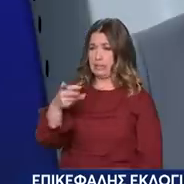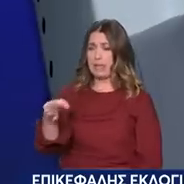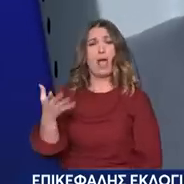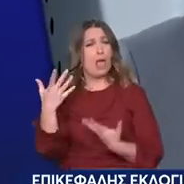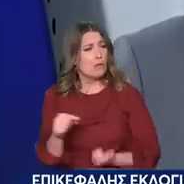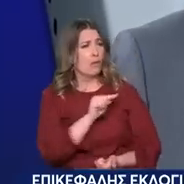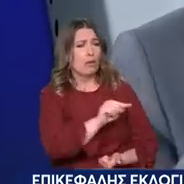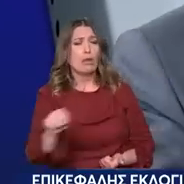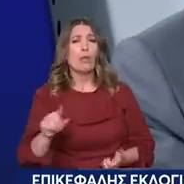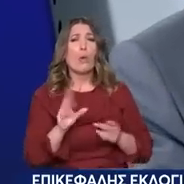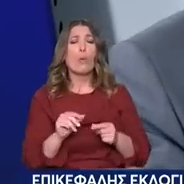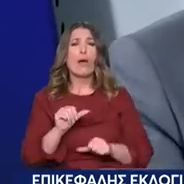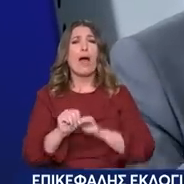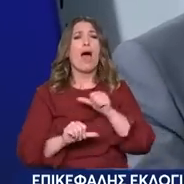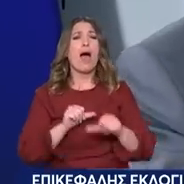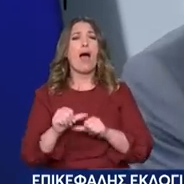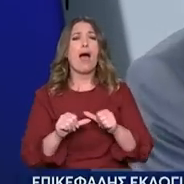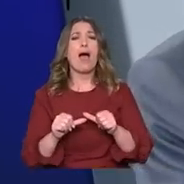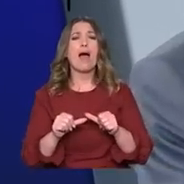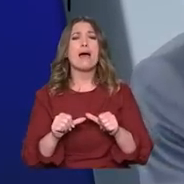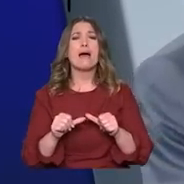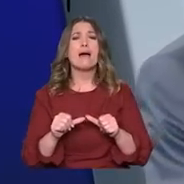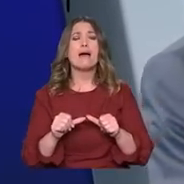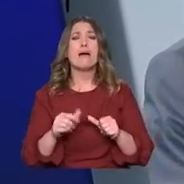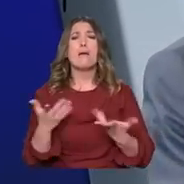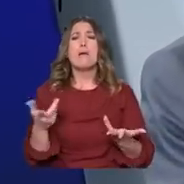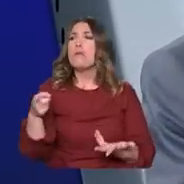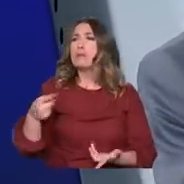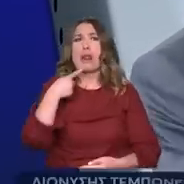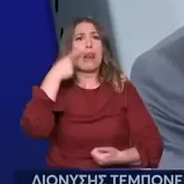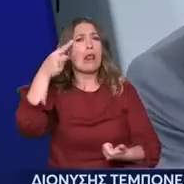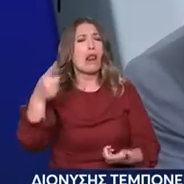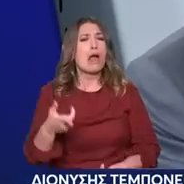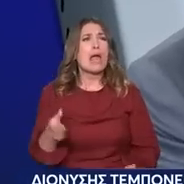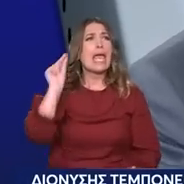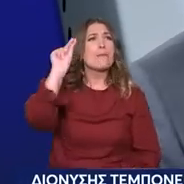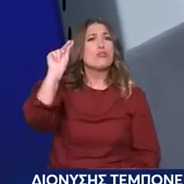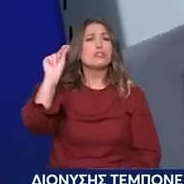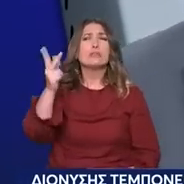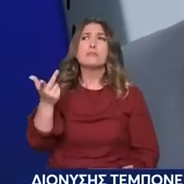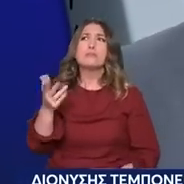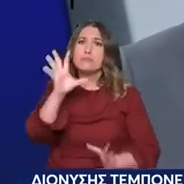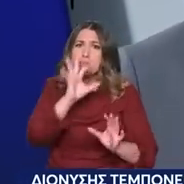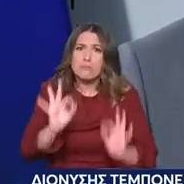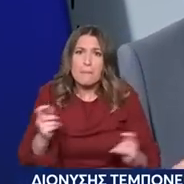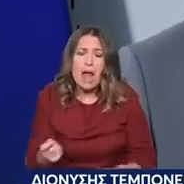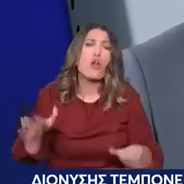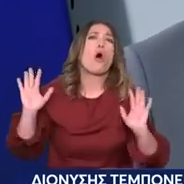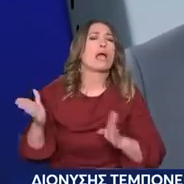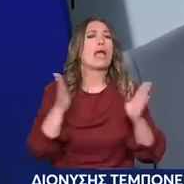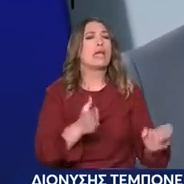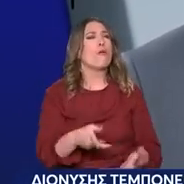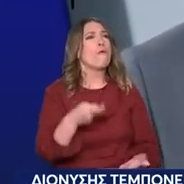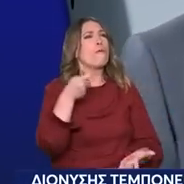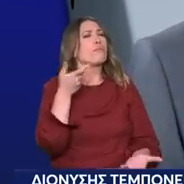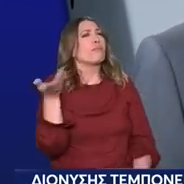πηγές χρηματοδότησης. Και είτε οι υποσχέσεις δεν υλοποιούνται, είτε φορολογούνται άλλες ομάδες για να υλοποιηθούν οι υποσχέσεις